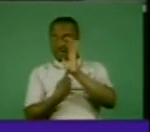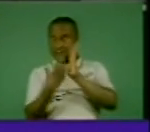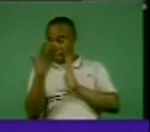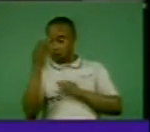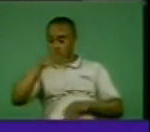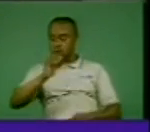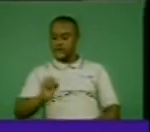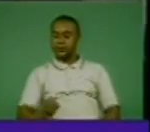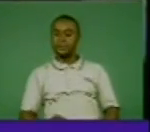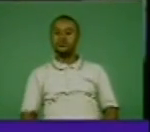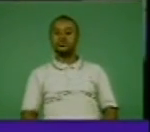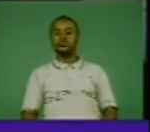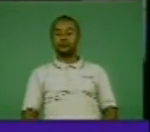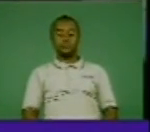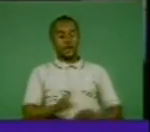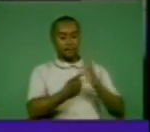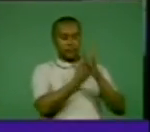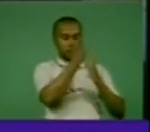Matokeo: